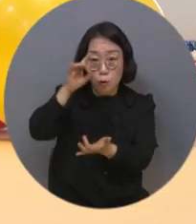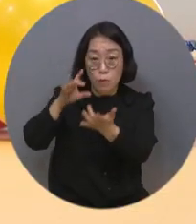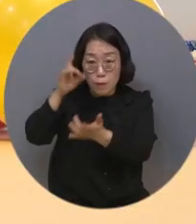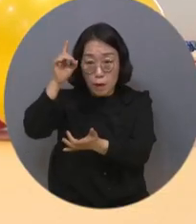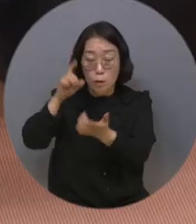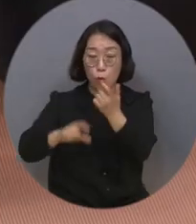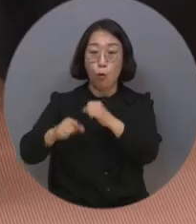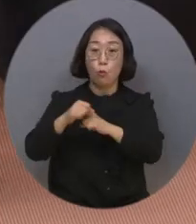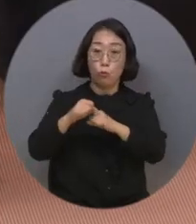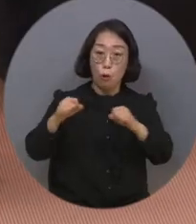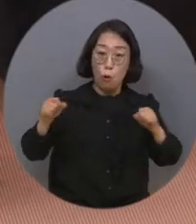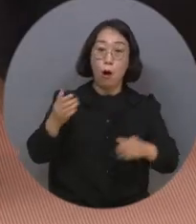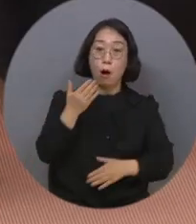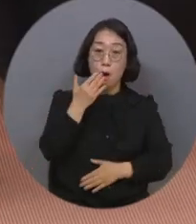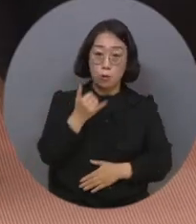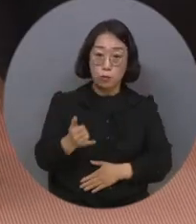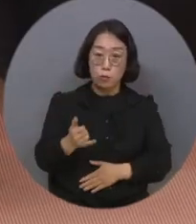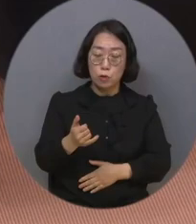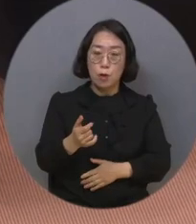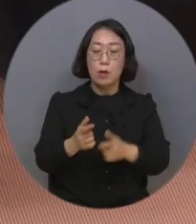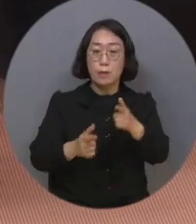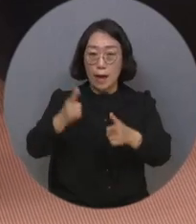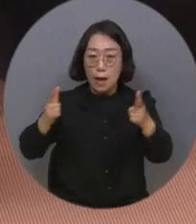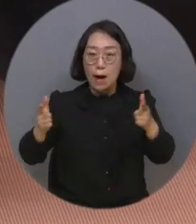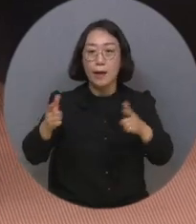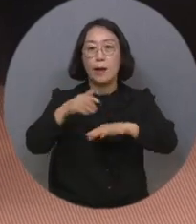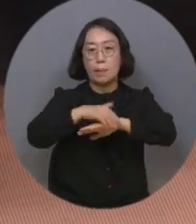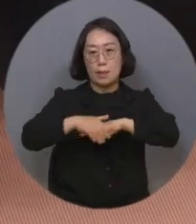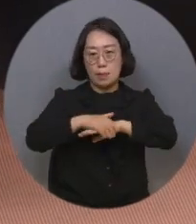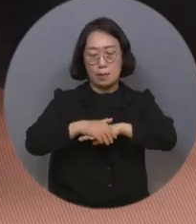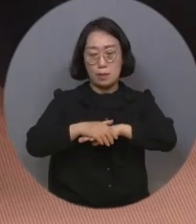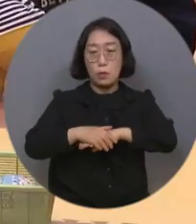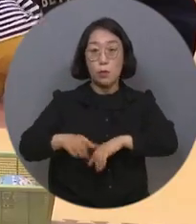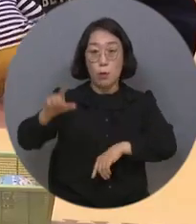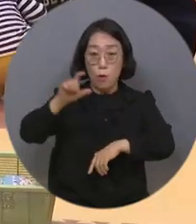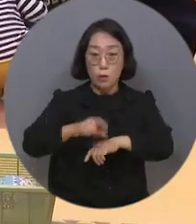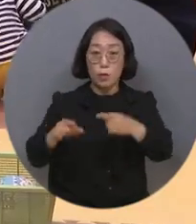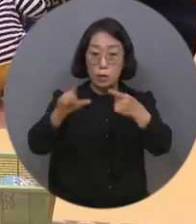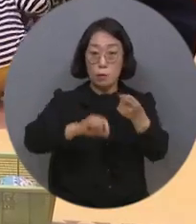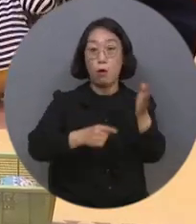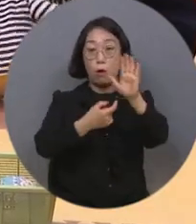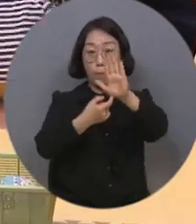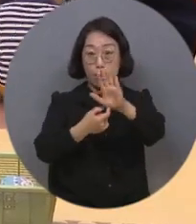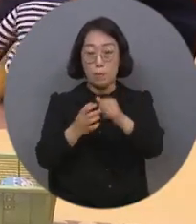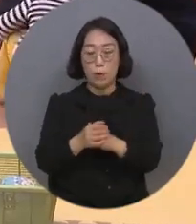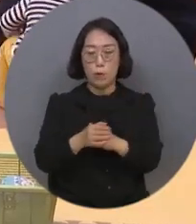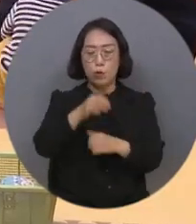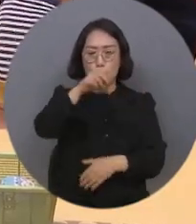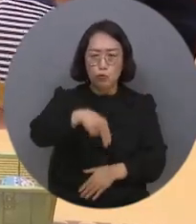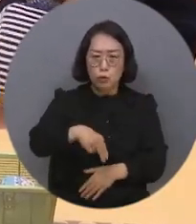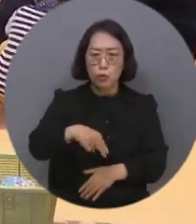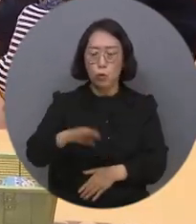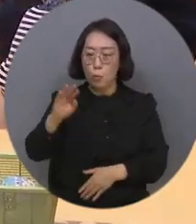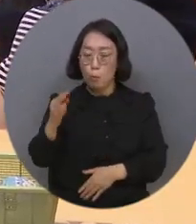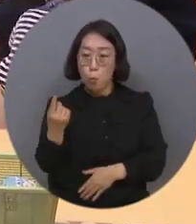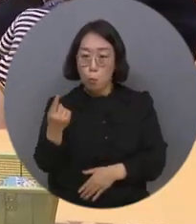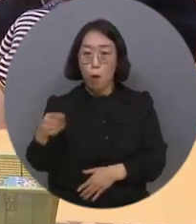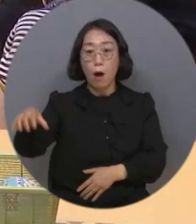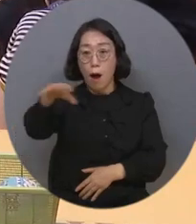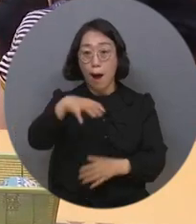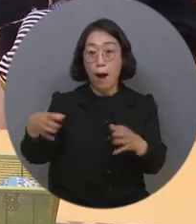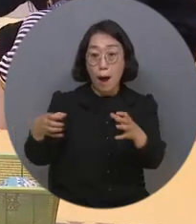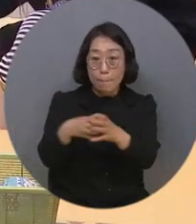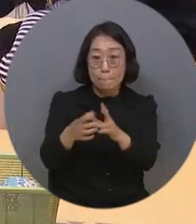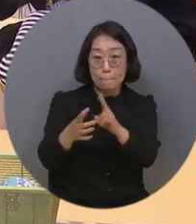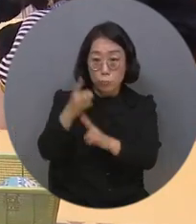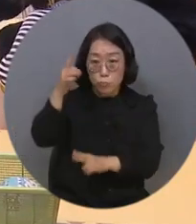선택할 수 있도록 유아 교육도 다양화합니다. 이 밖에도 올해 1월 발표된 유보통합 추진 방안에 따라 교육과 돌봄의